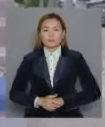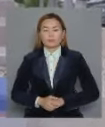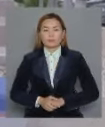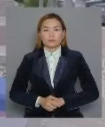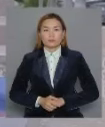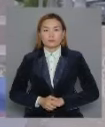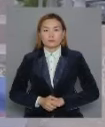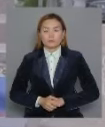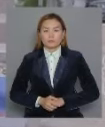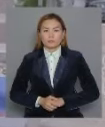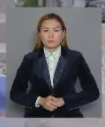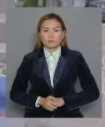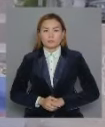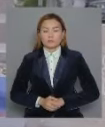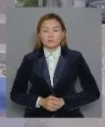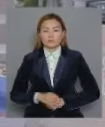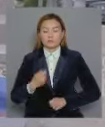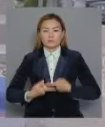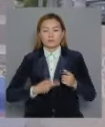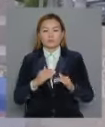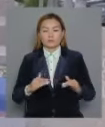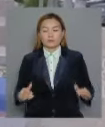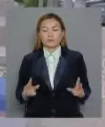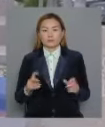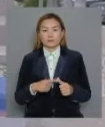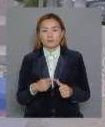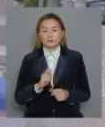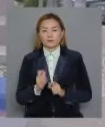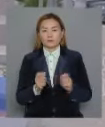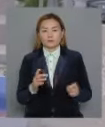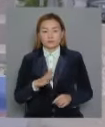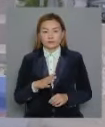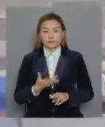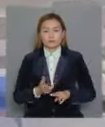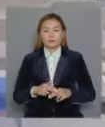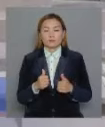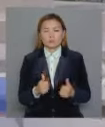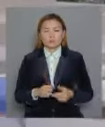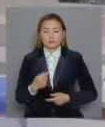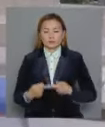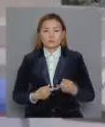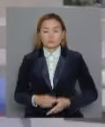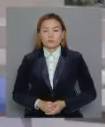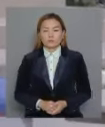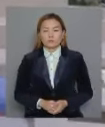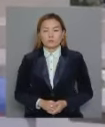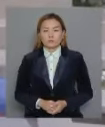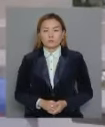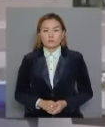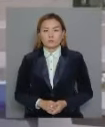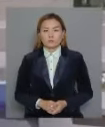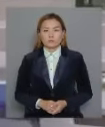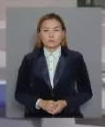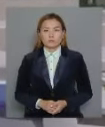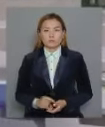құрыштай қайратты ұрпақ болсын деп есімден ырымдап бердім. Ол жақсы біз. Нағашатам қойды Хиуаз